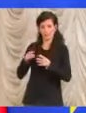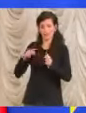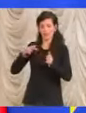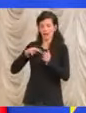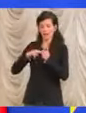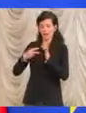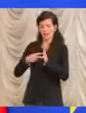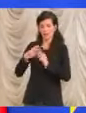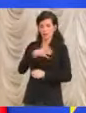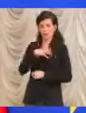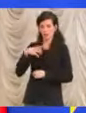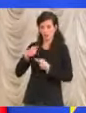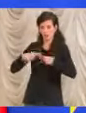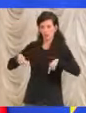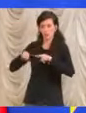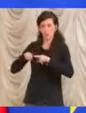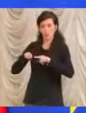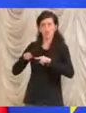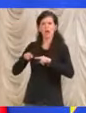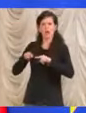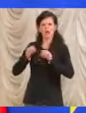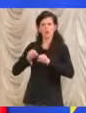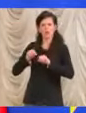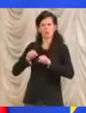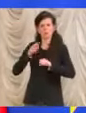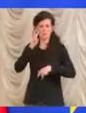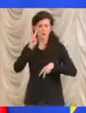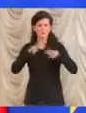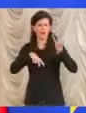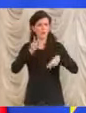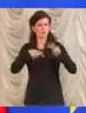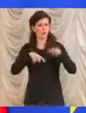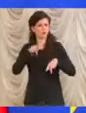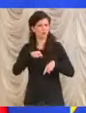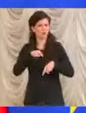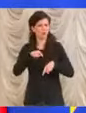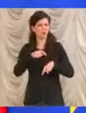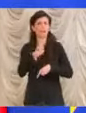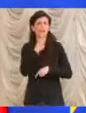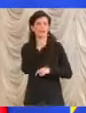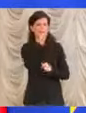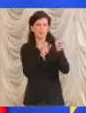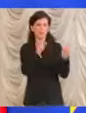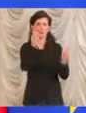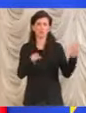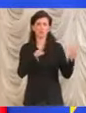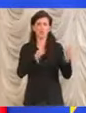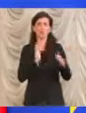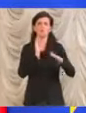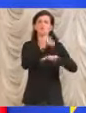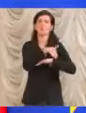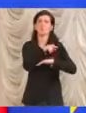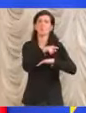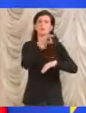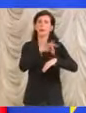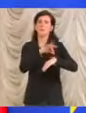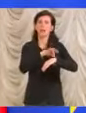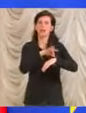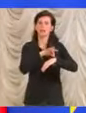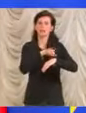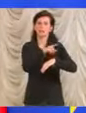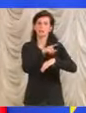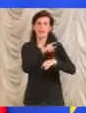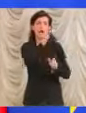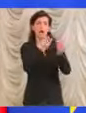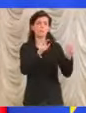la possibilità di valutare ecco quelli che hanno superato la malattia di come recuperarli appieno alla